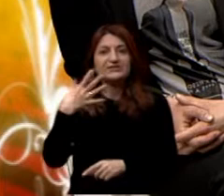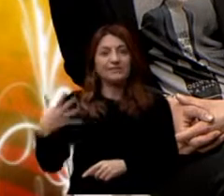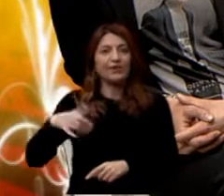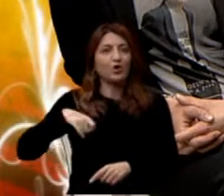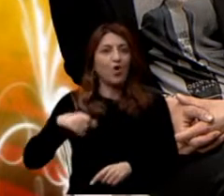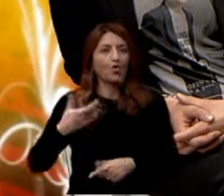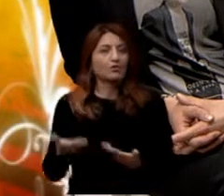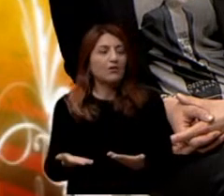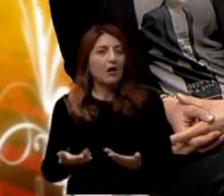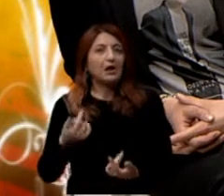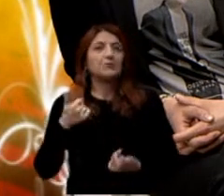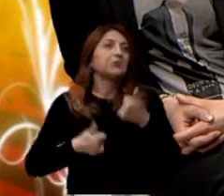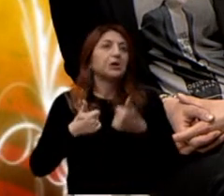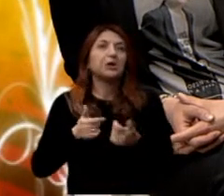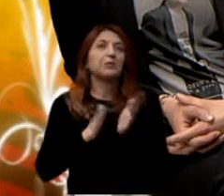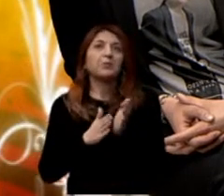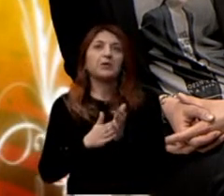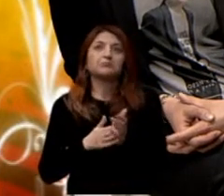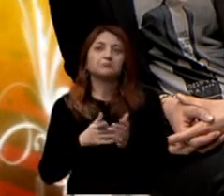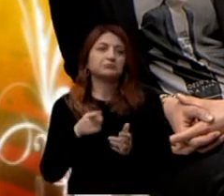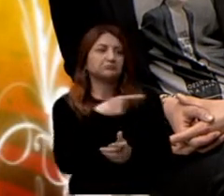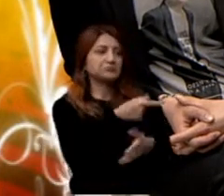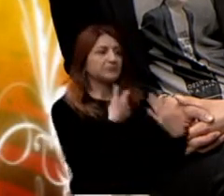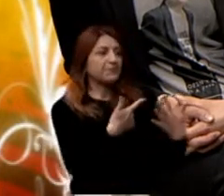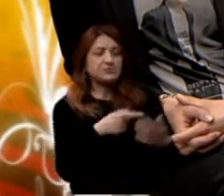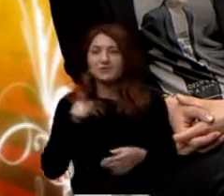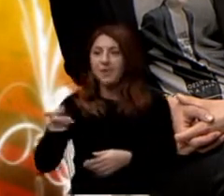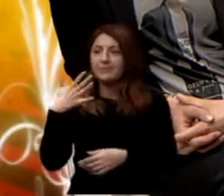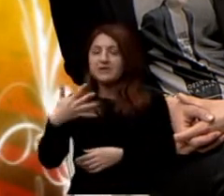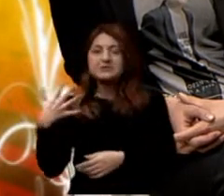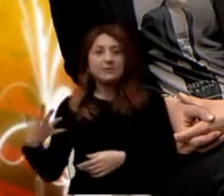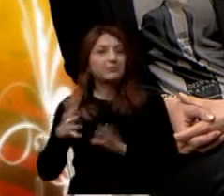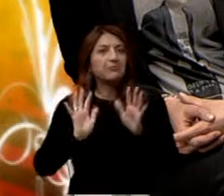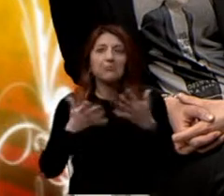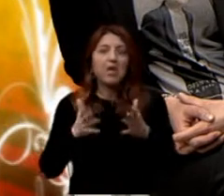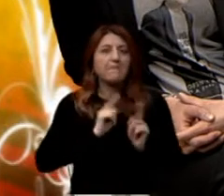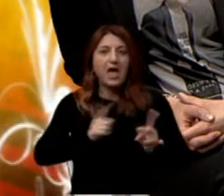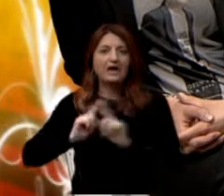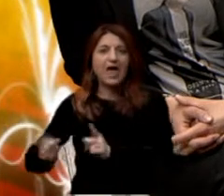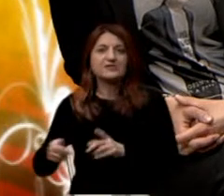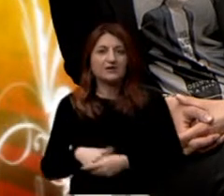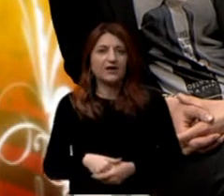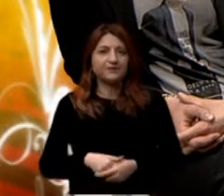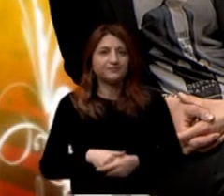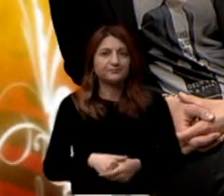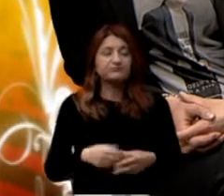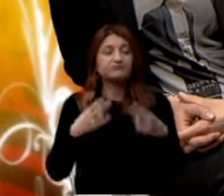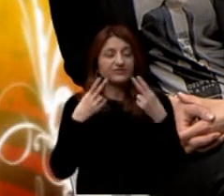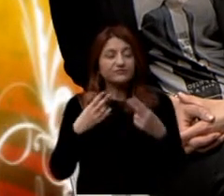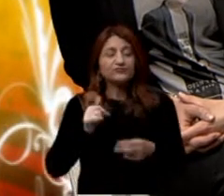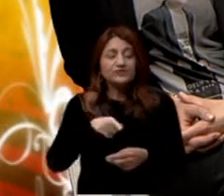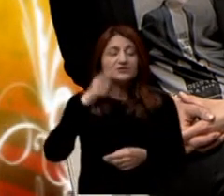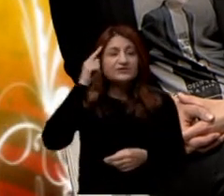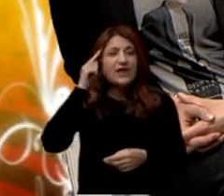45-godišnjaka ili pojedinog 55-godišnjaka. Znači, osnovno je znati da je u gerontologiji